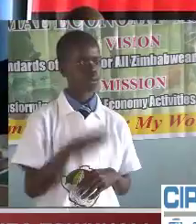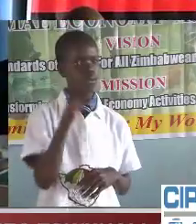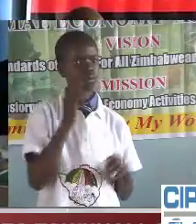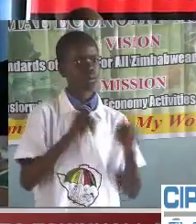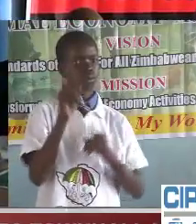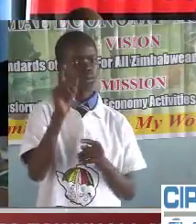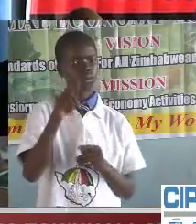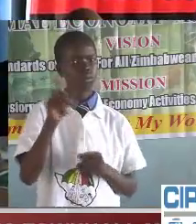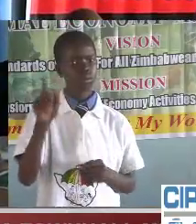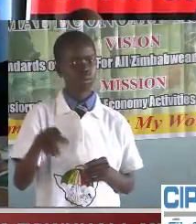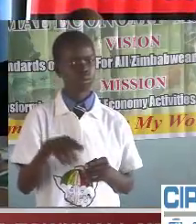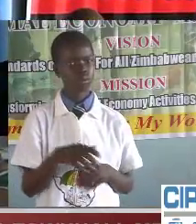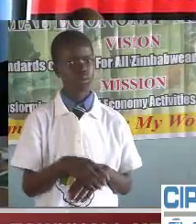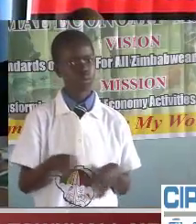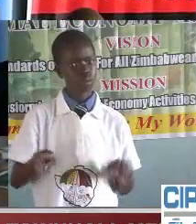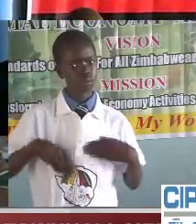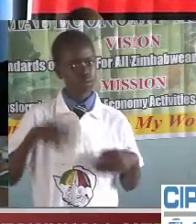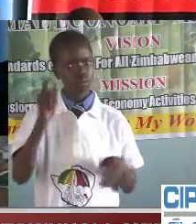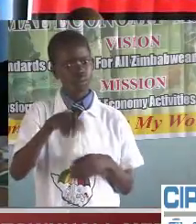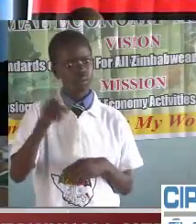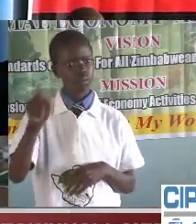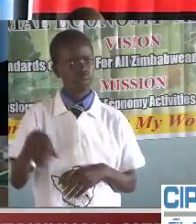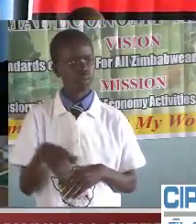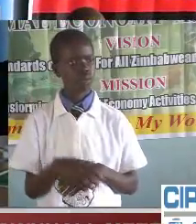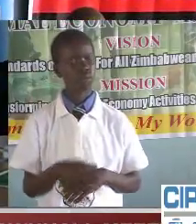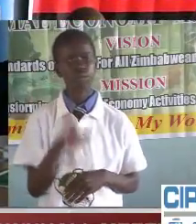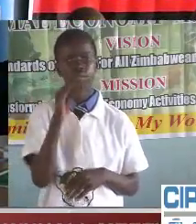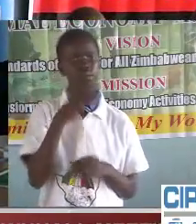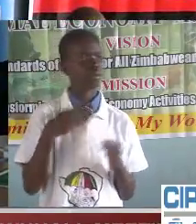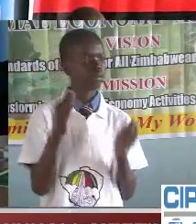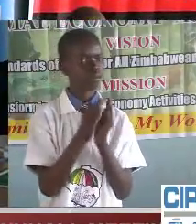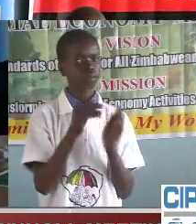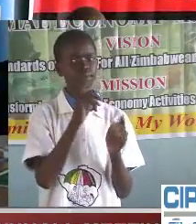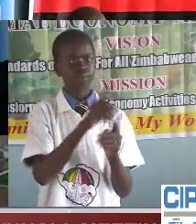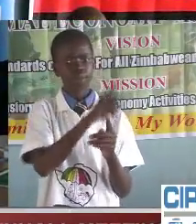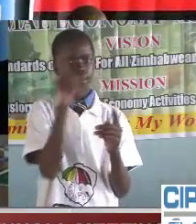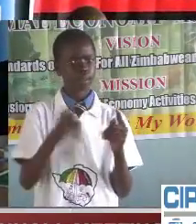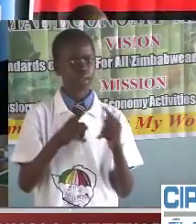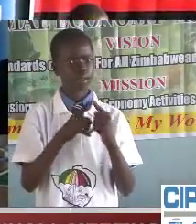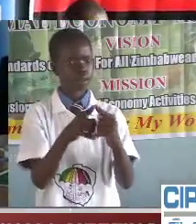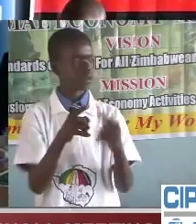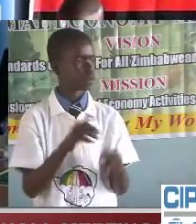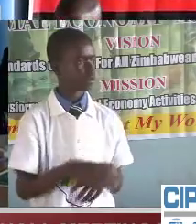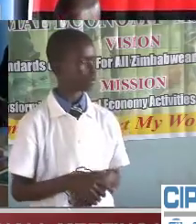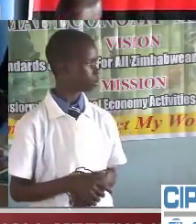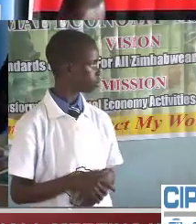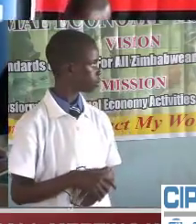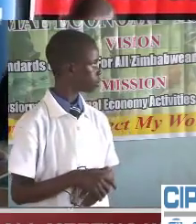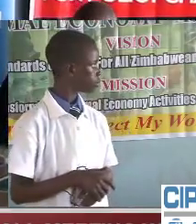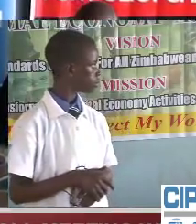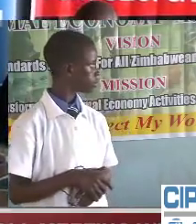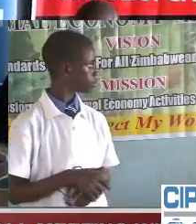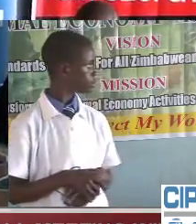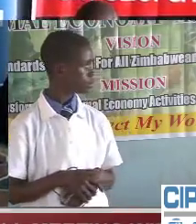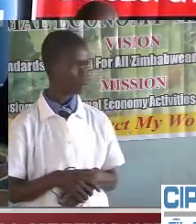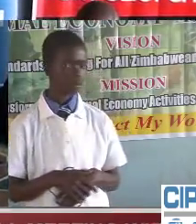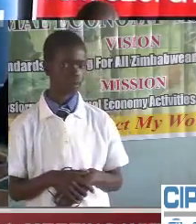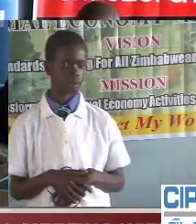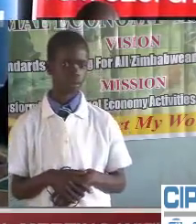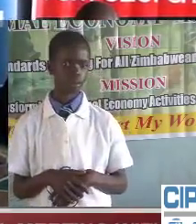kuti tipindewo pakunzi ma-formal traders? Ndinokumbira kuti mupindure nenguva ende mukaona ndamira aiwa ndinenge ndatomira